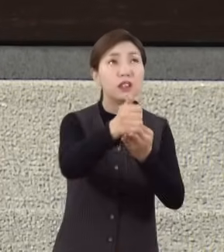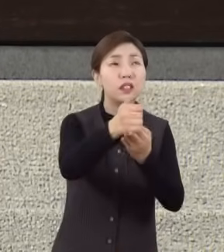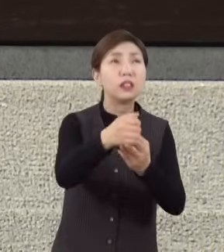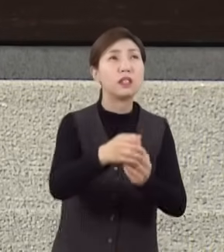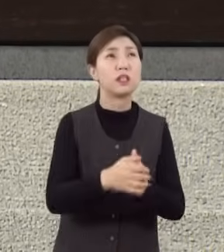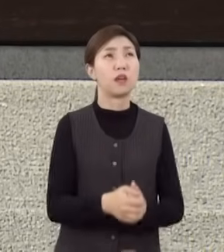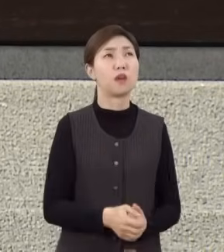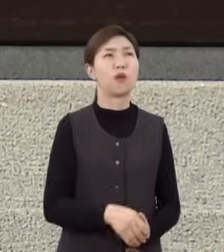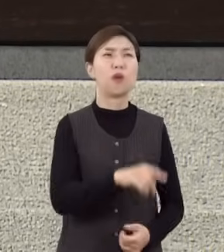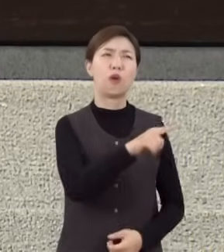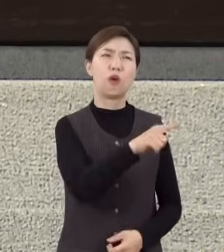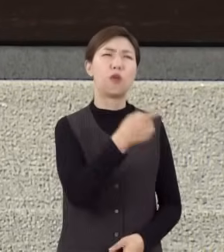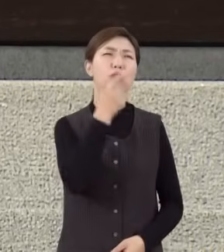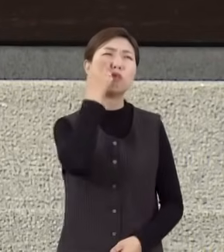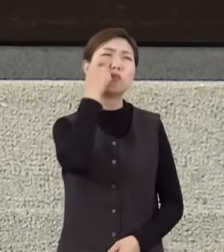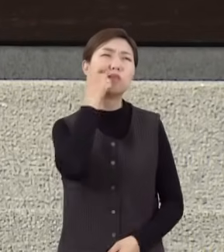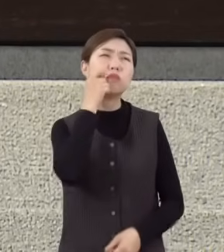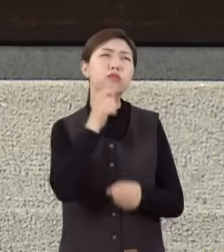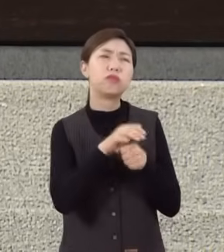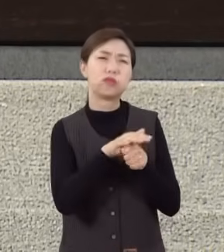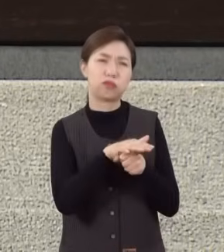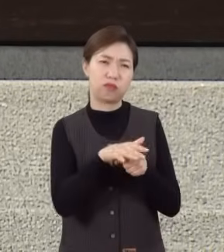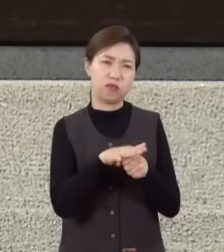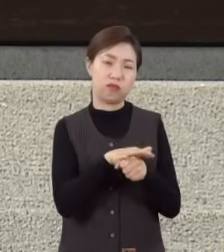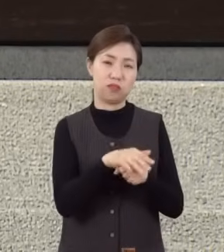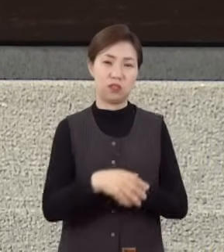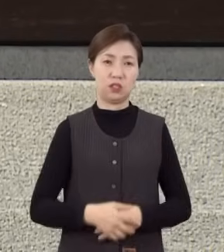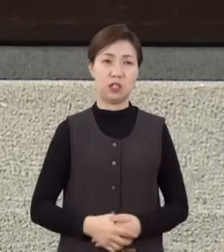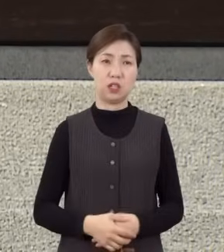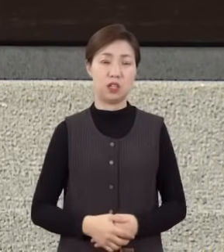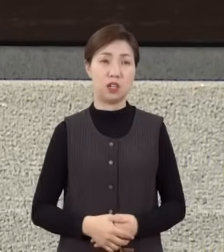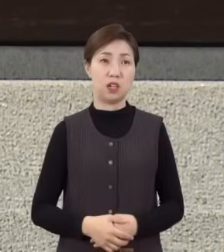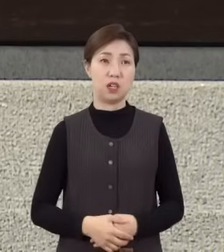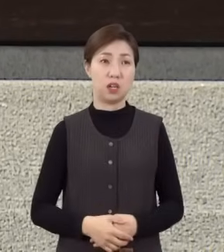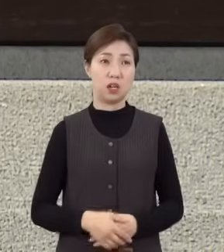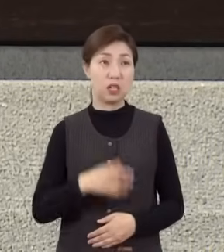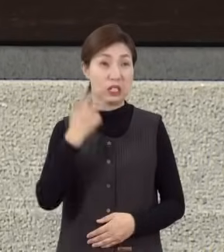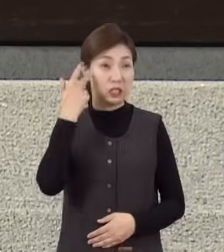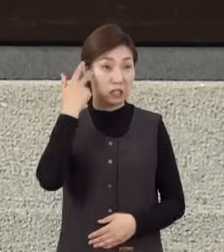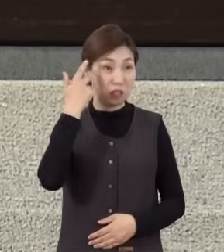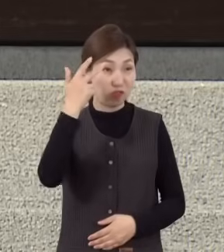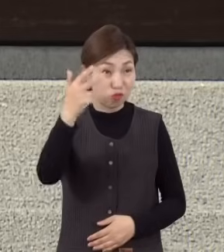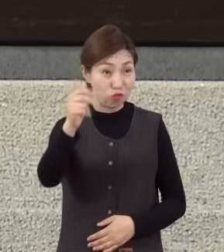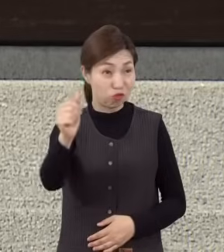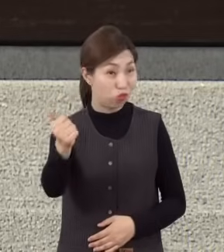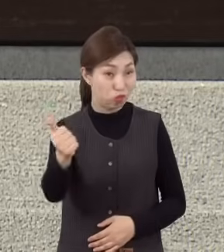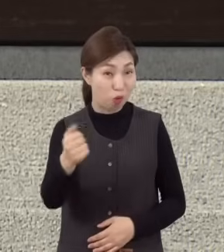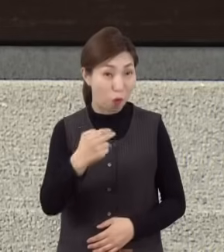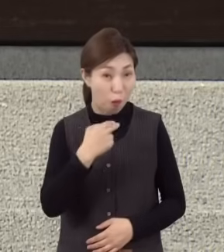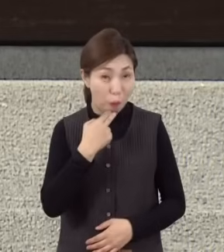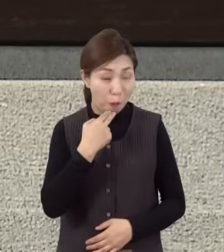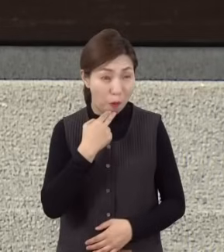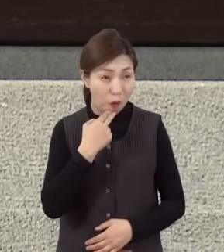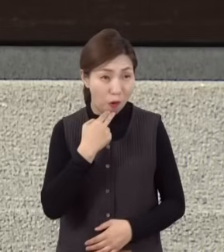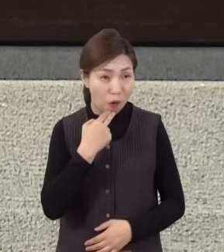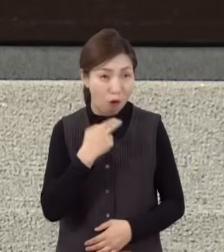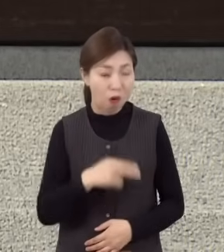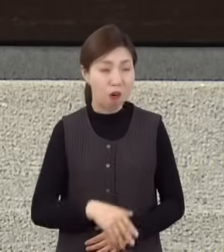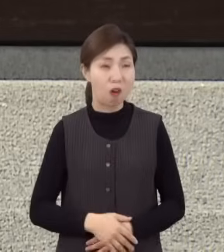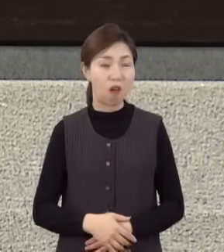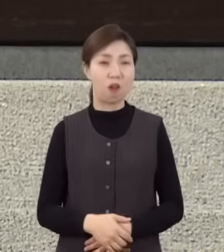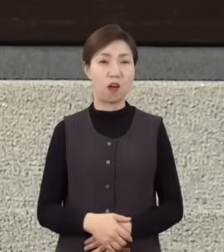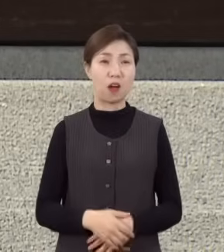부처님, 저 사람이 너무나 불쌍합니다. 저 사람이 7일 후에 안 죽을 수 있는